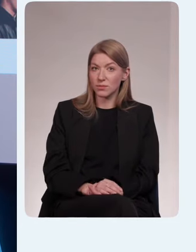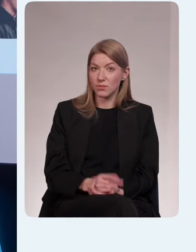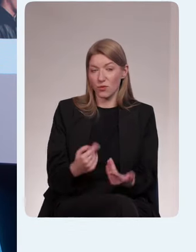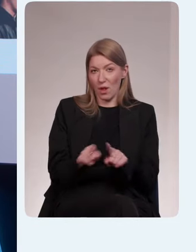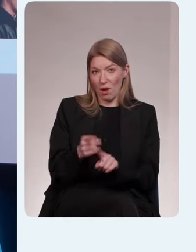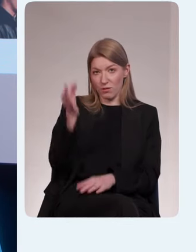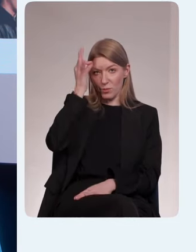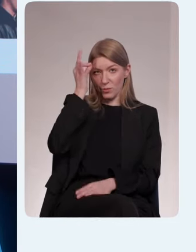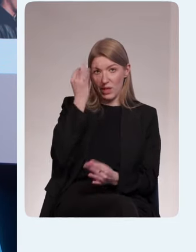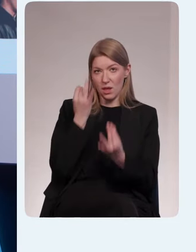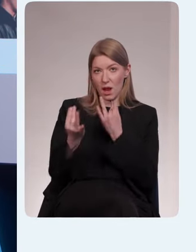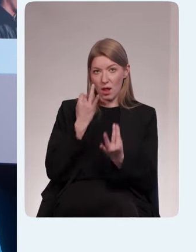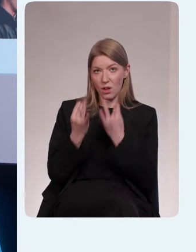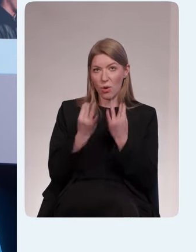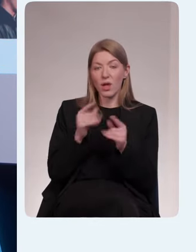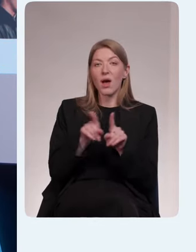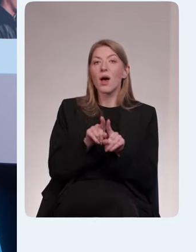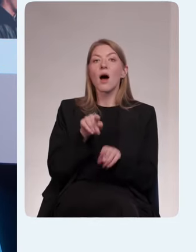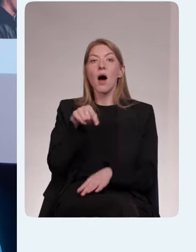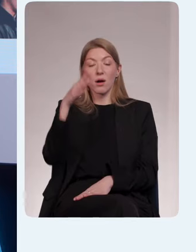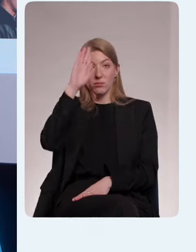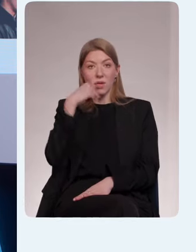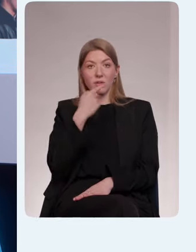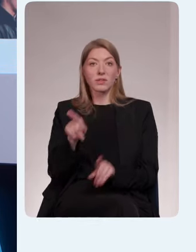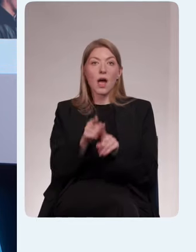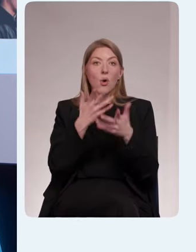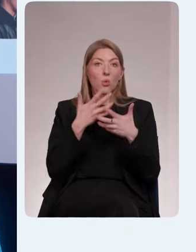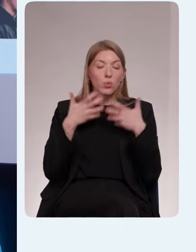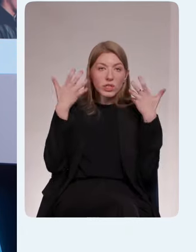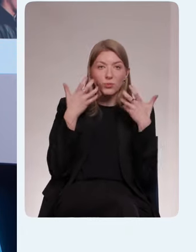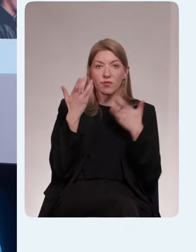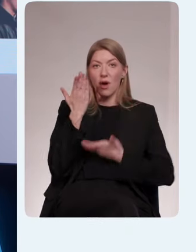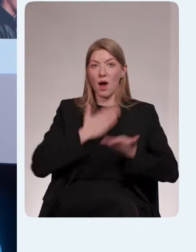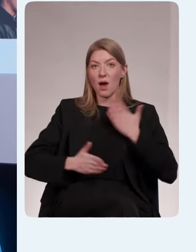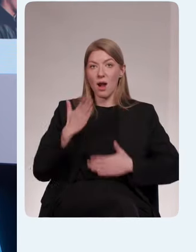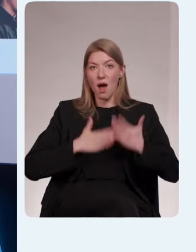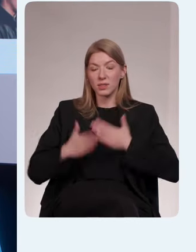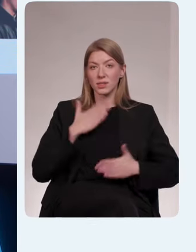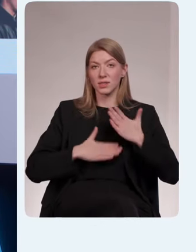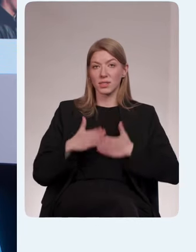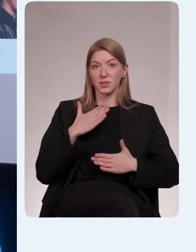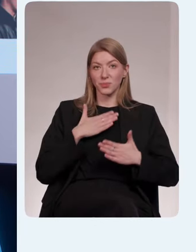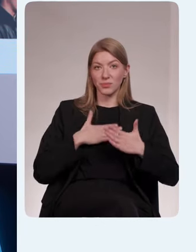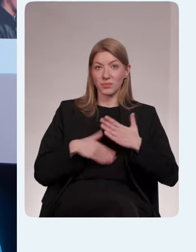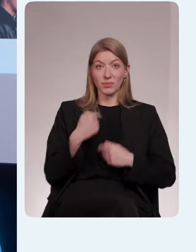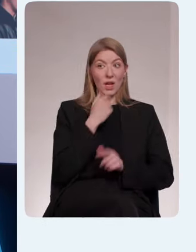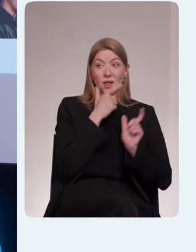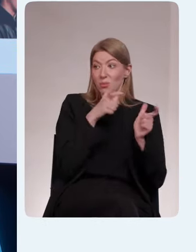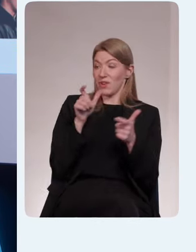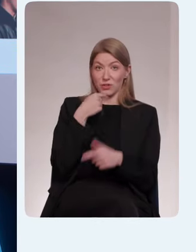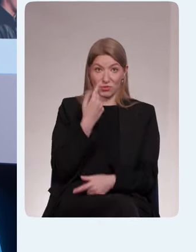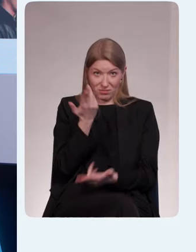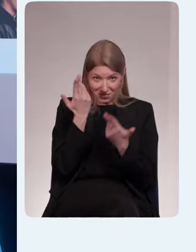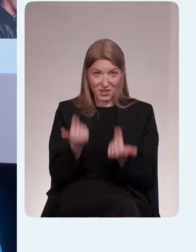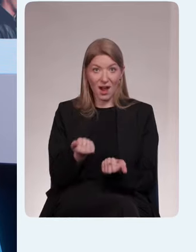вау, такая это, улыбчивая, жизнерадостная, класс. А я с искренней улыбкой поворачиваюсь и говорю, да, прикинь,